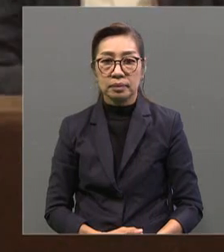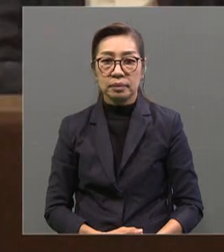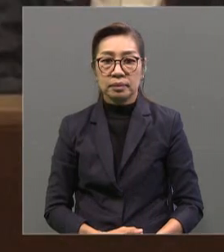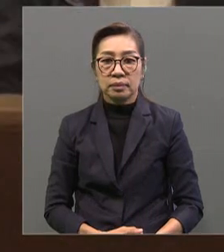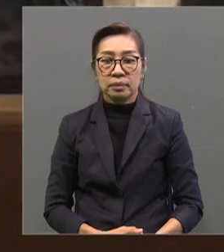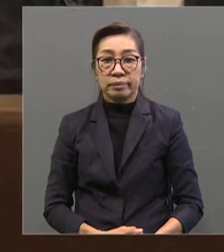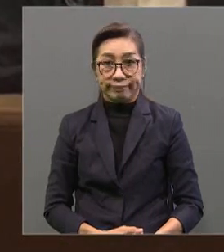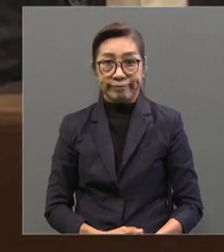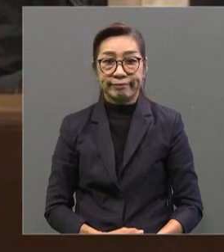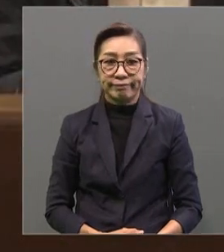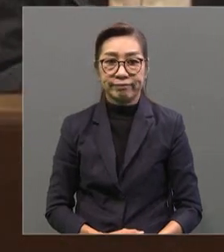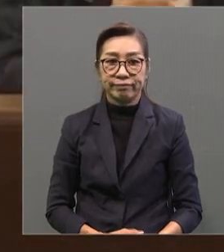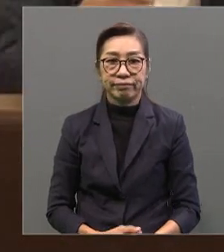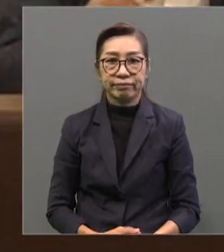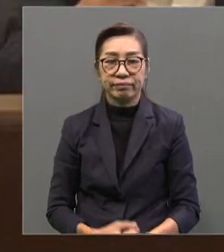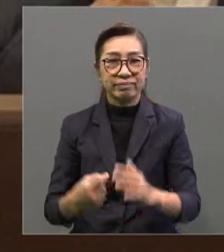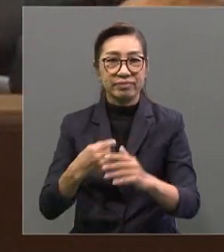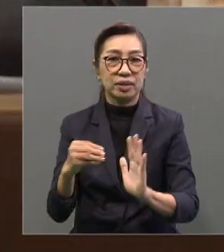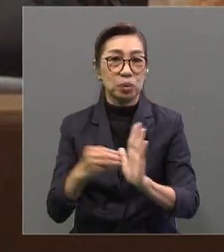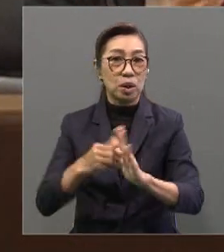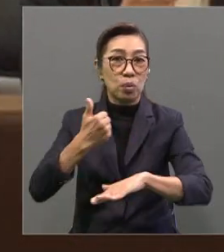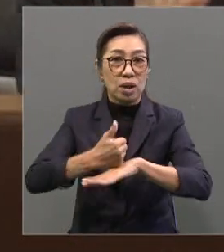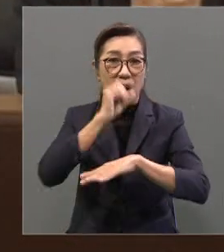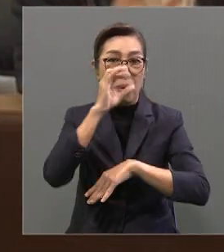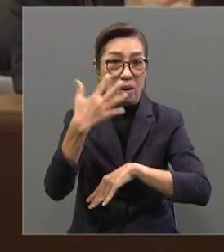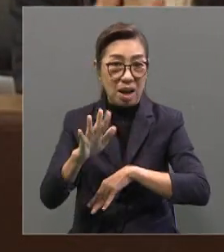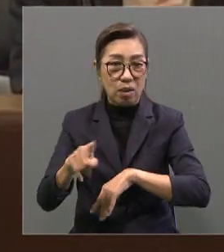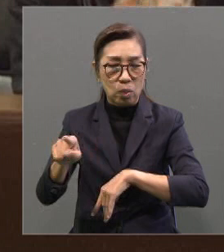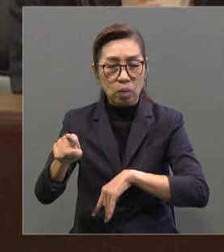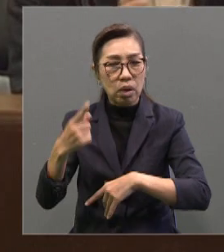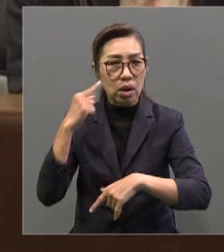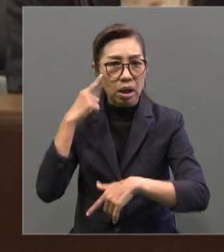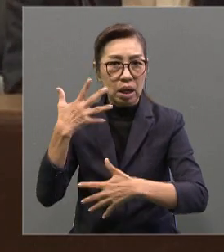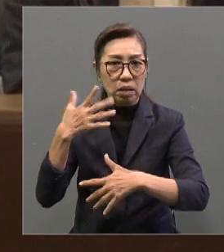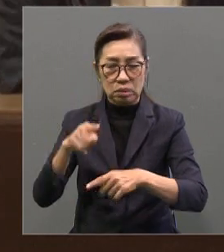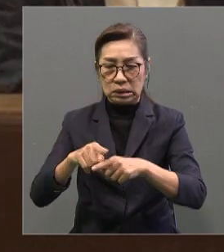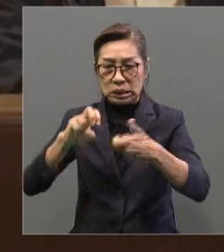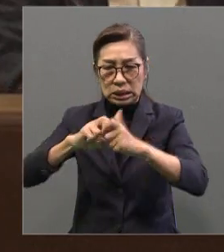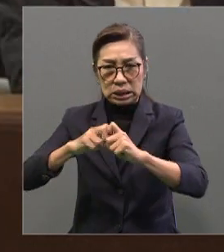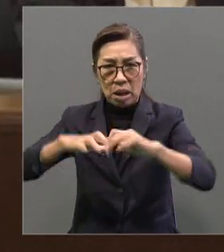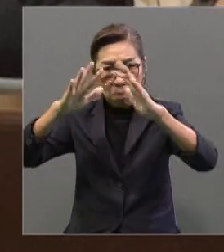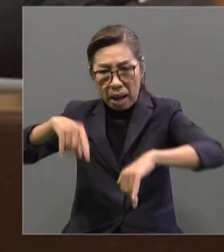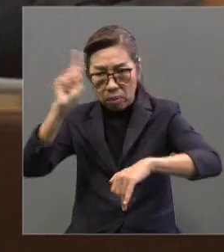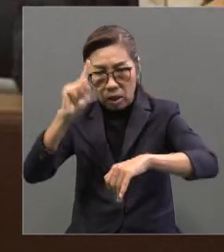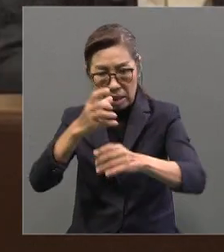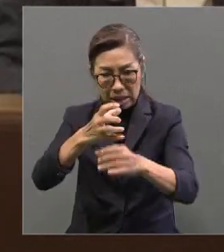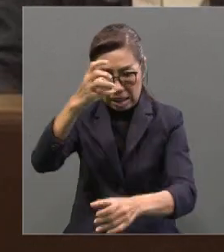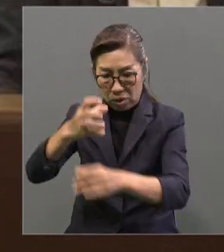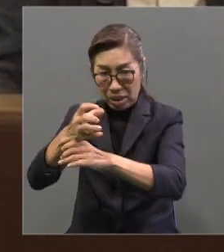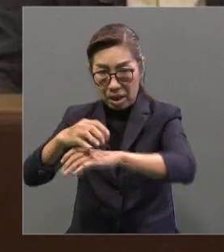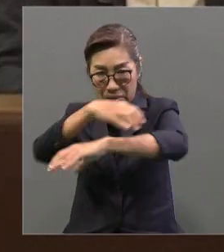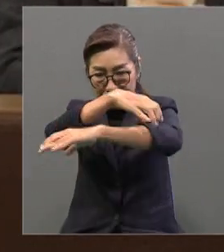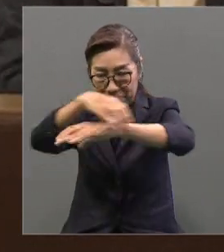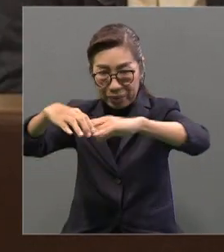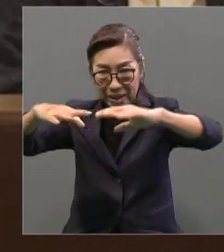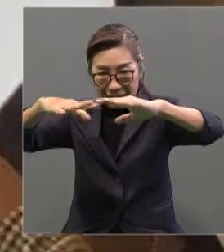ก็อย่างที่บอกไปสาเหตุเบื้องต้นที่ท่านผู้ว่ากทม.บอกเมื่อสักครู่เนี่ยนะครับเสามันหักมันอยู่ระหว่างเสา